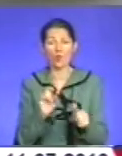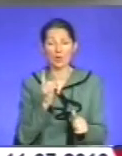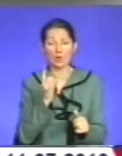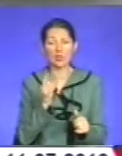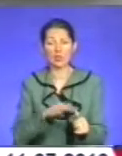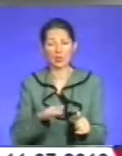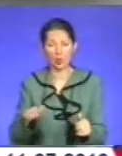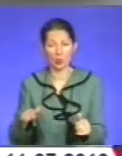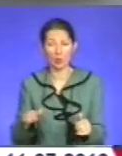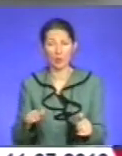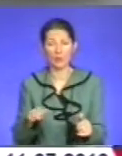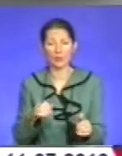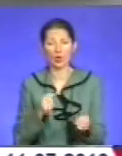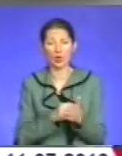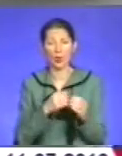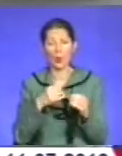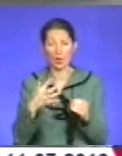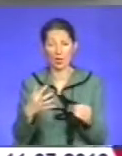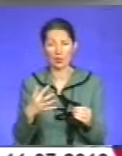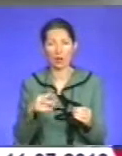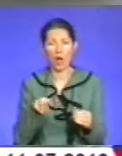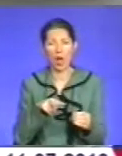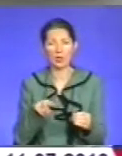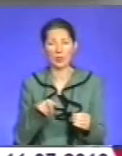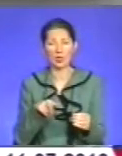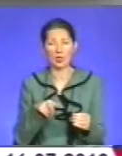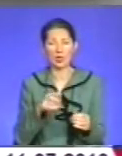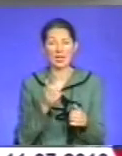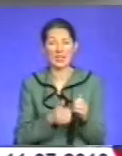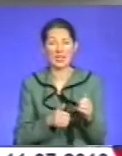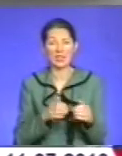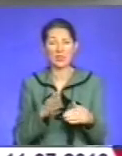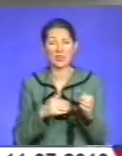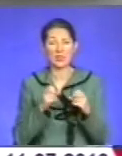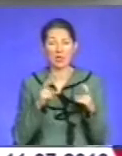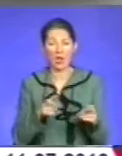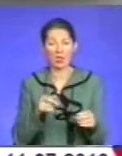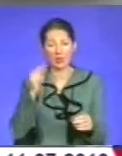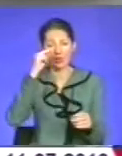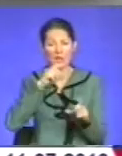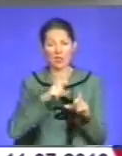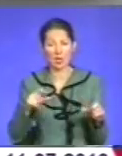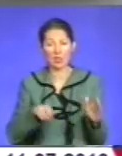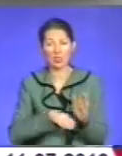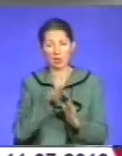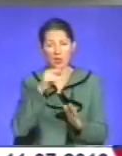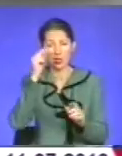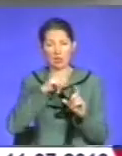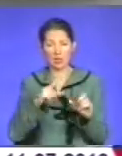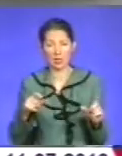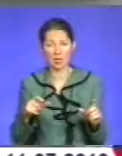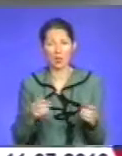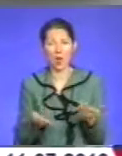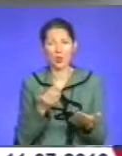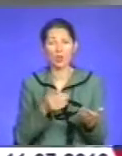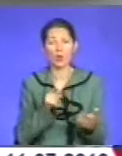садочки. До 15 липня – середні спеціальні навчальні заклади, вищі навчальні заклади.